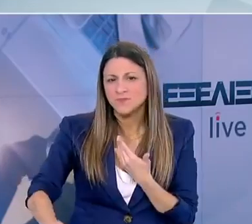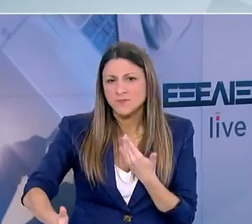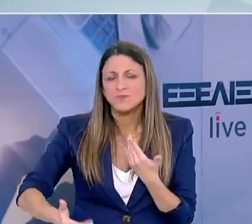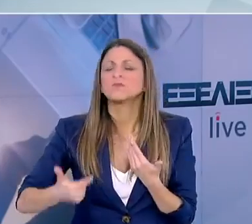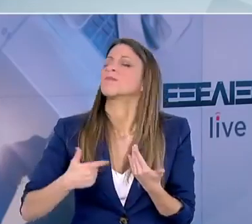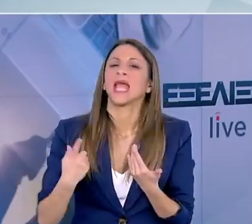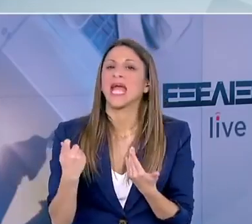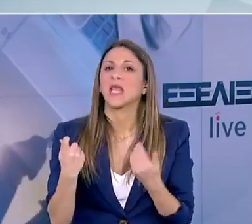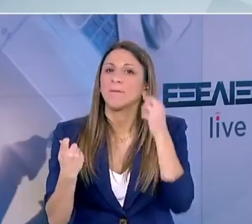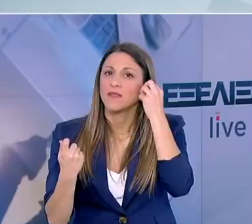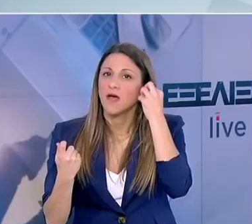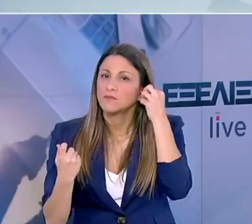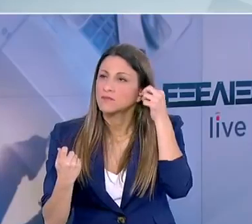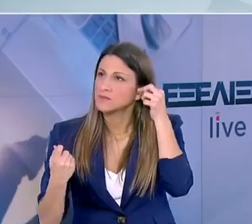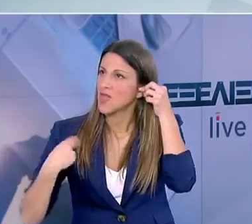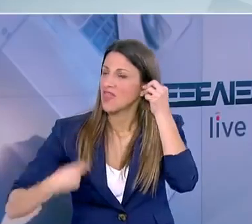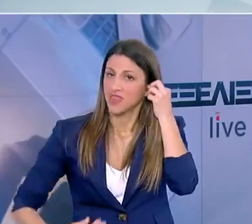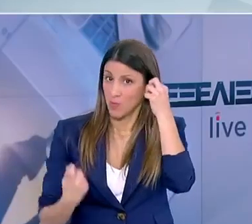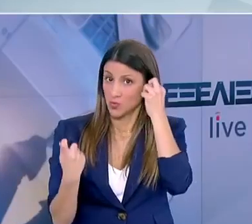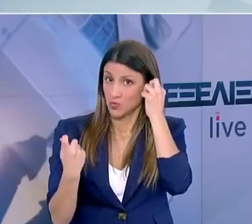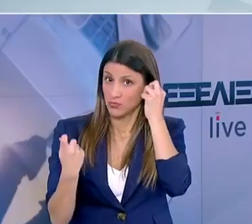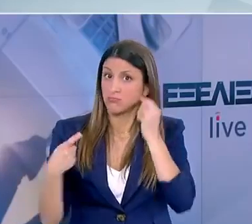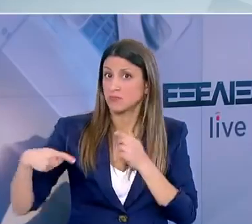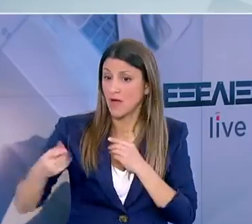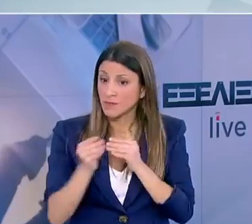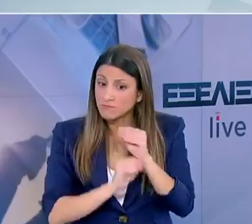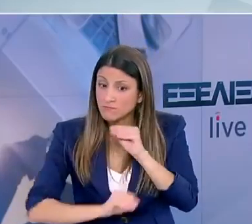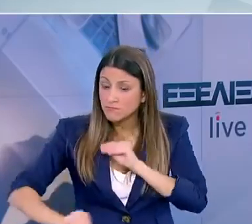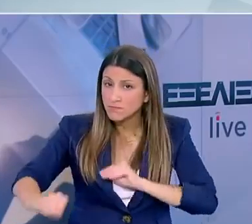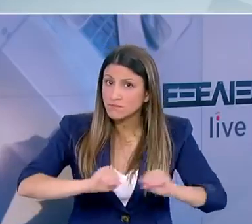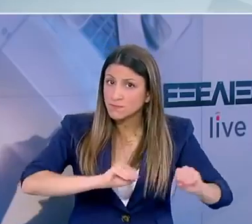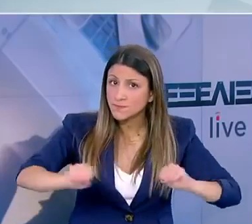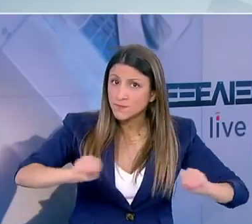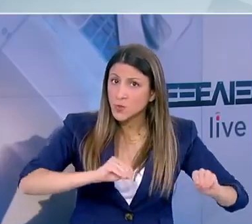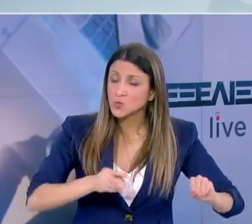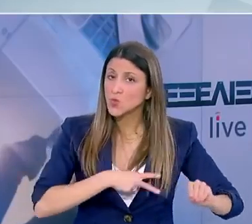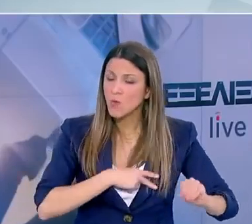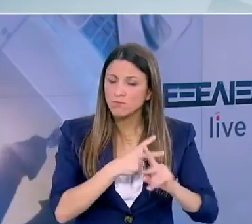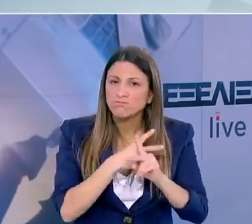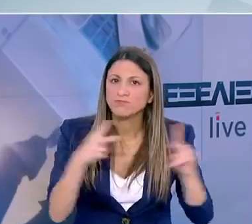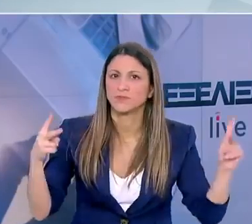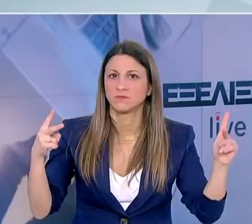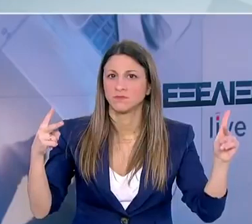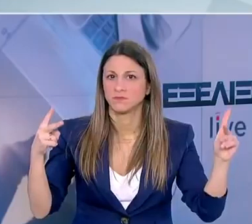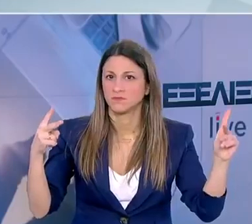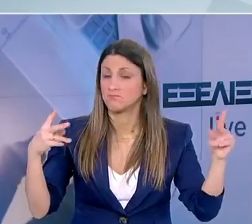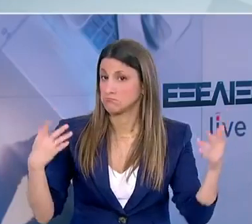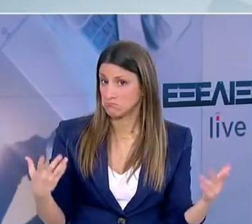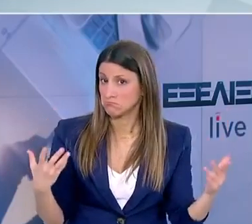δημόσιου χρήματος με διαφάνεια και με σεβασμό στα χρήματα των φορολογουμένων και επιτρέψτε μου να πω και κάτι